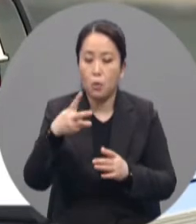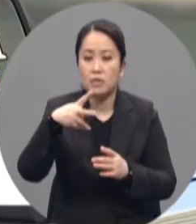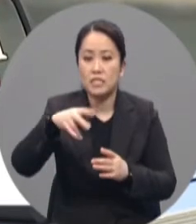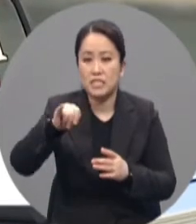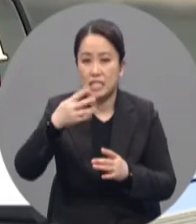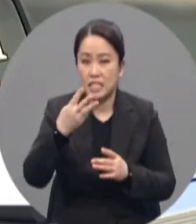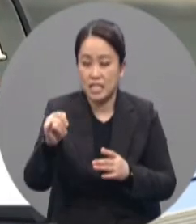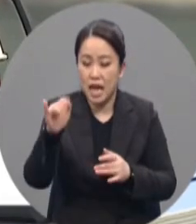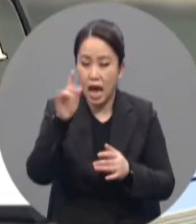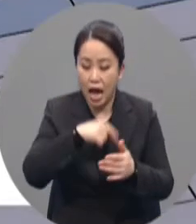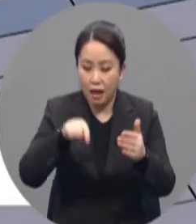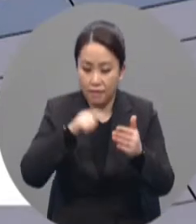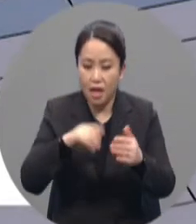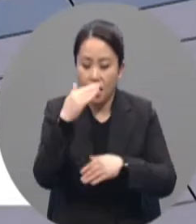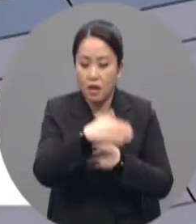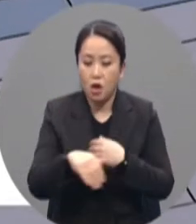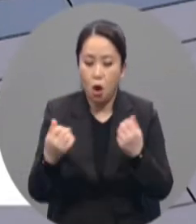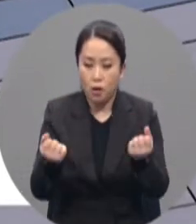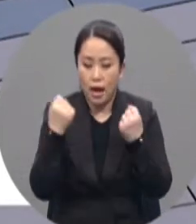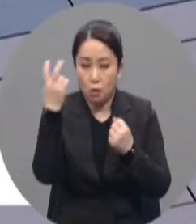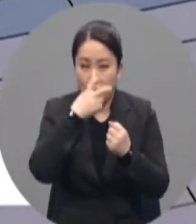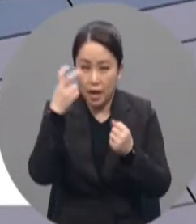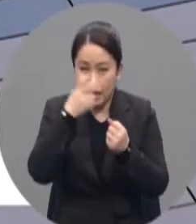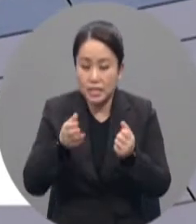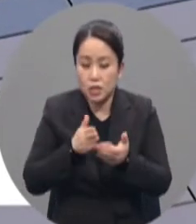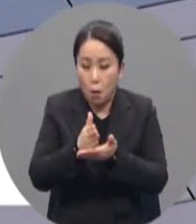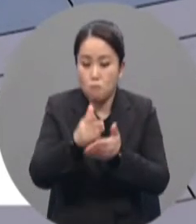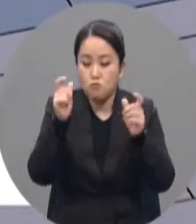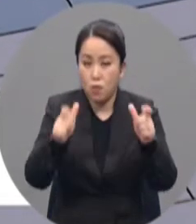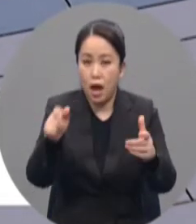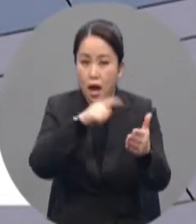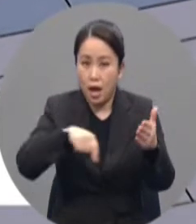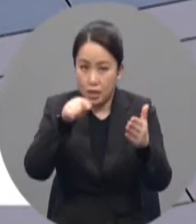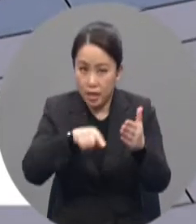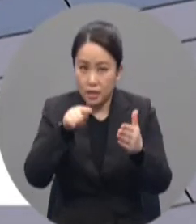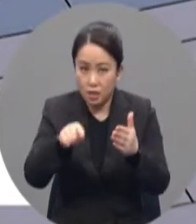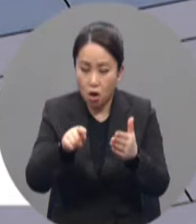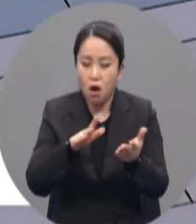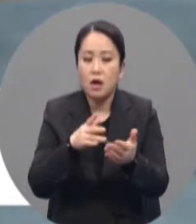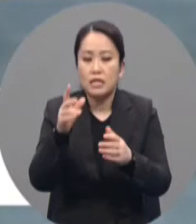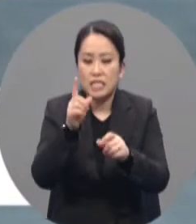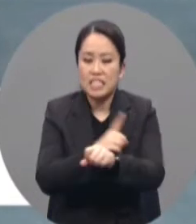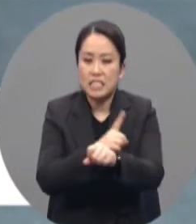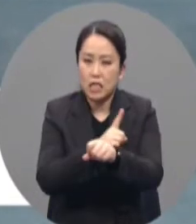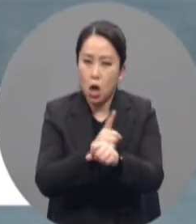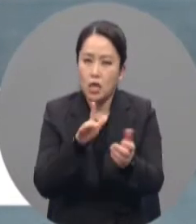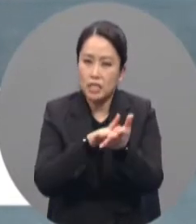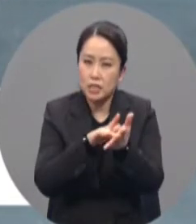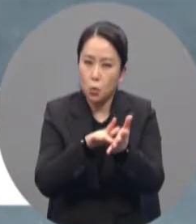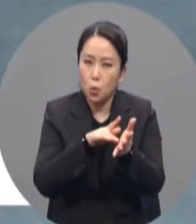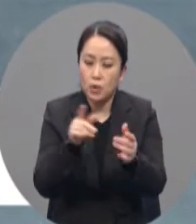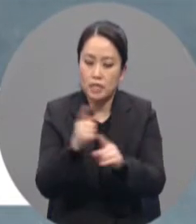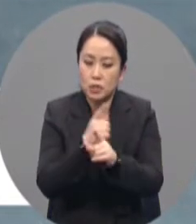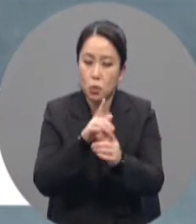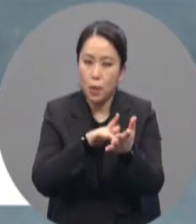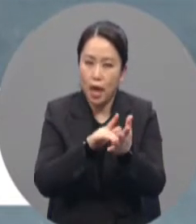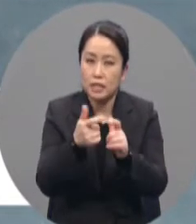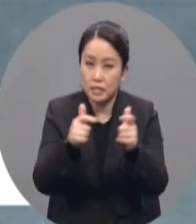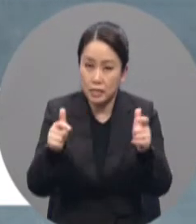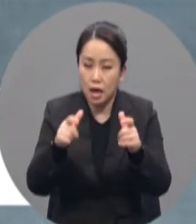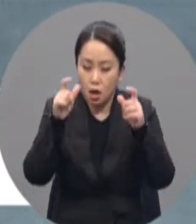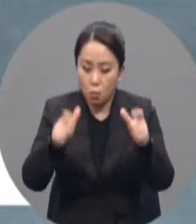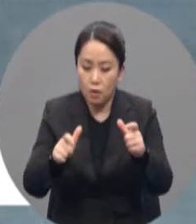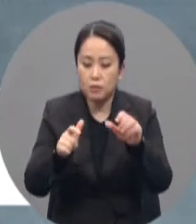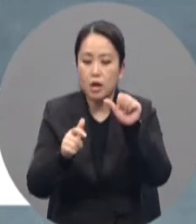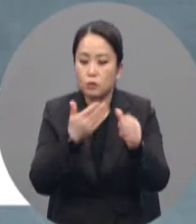센텀 도시첨단 상업단지에 디지털 치료제와 전자약 개발 밸리 등 권역별로 거점 5곳을 조성하기로